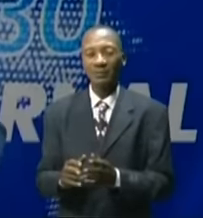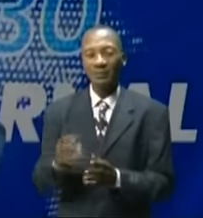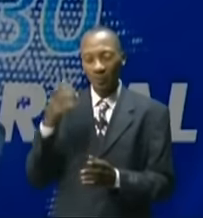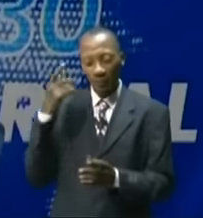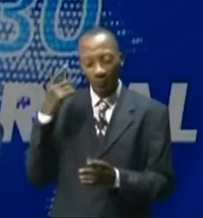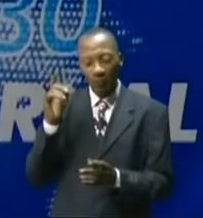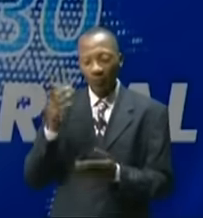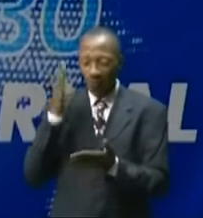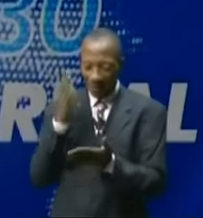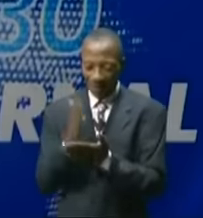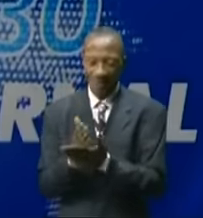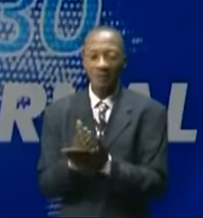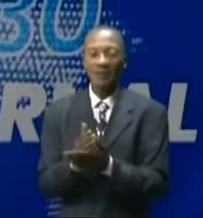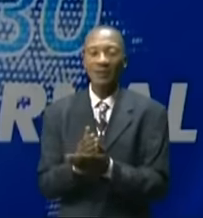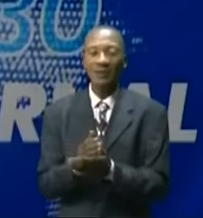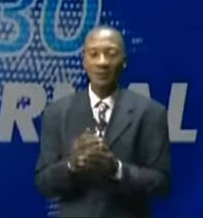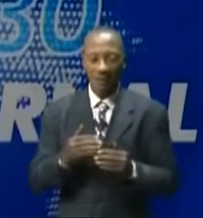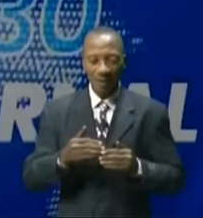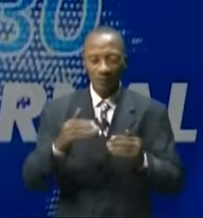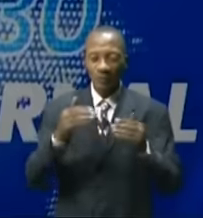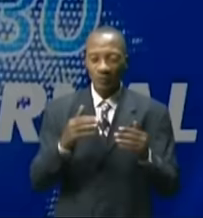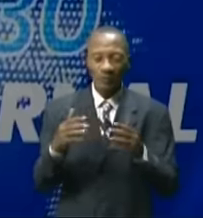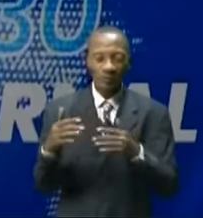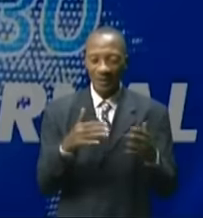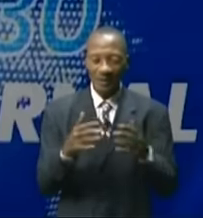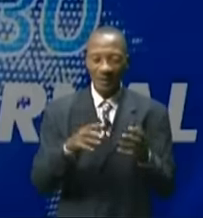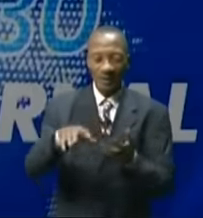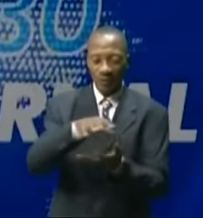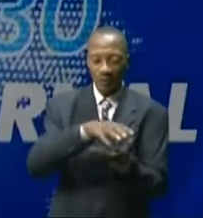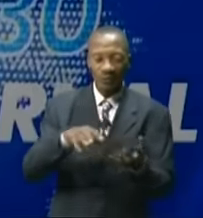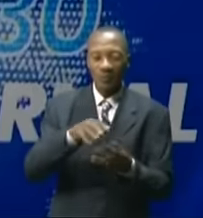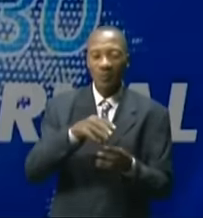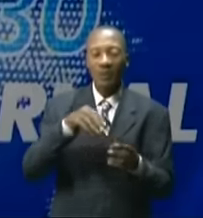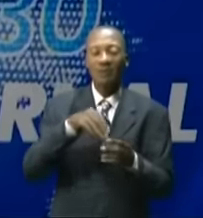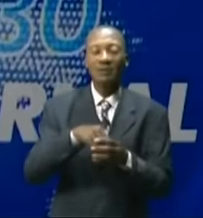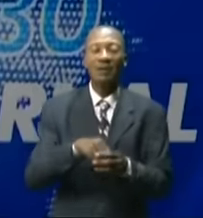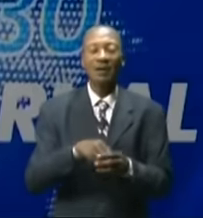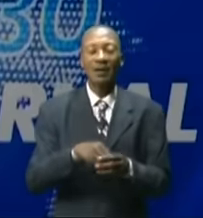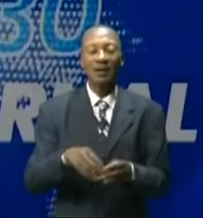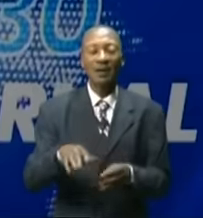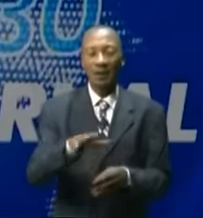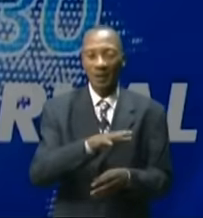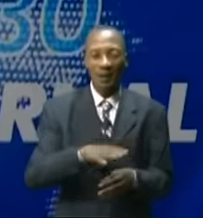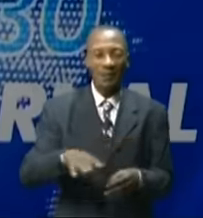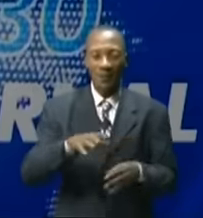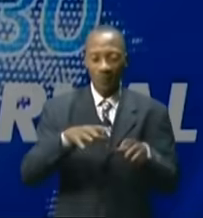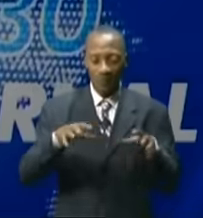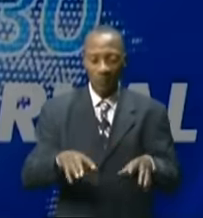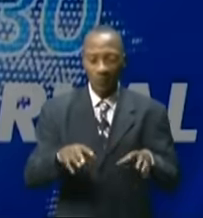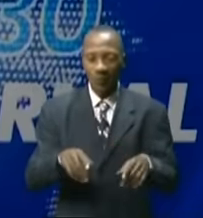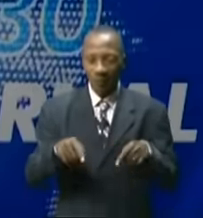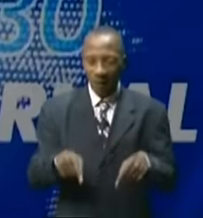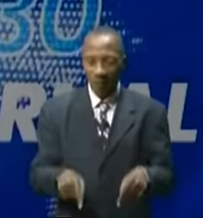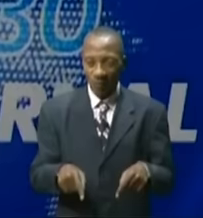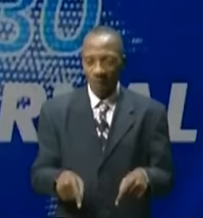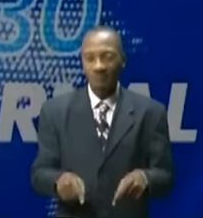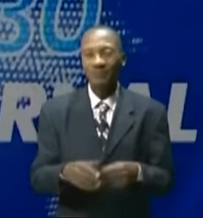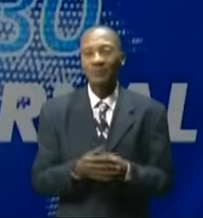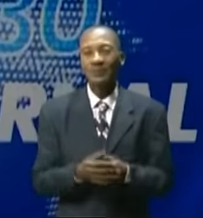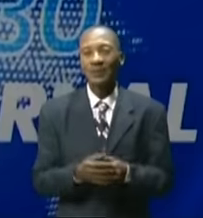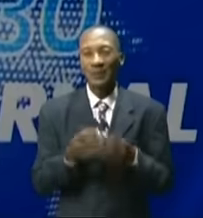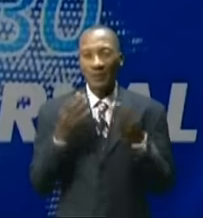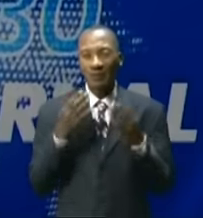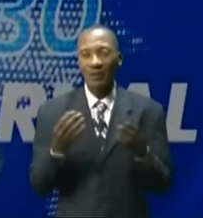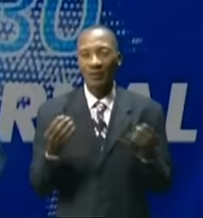affaires africaines l'a dit à Félix-Antoine Tshisekedi Tshilombo. Ceci pour éviter la guerre. S'agissant de la colère populaire à Kinshasa, cette